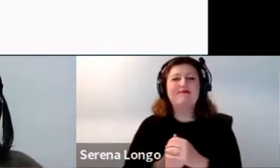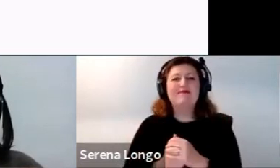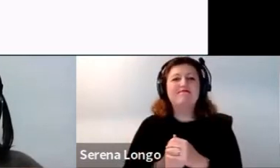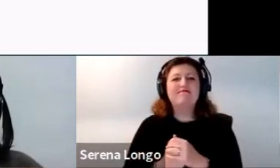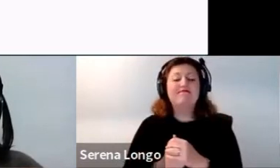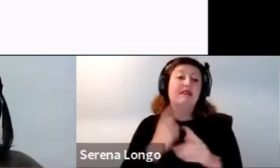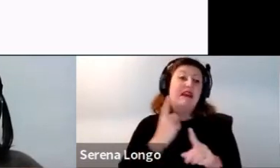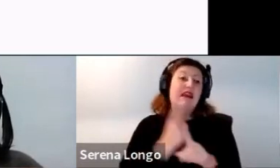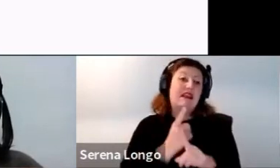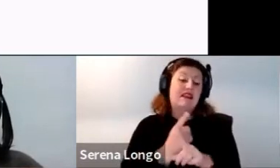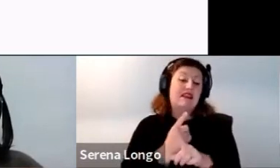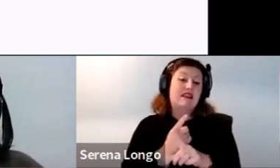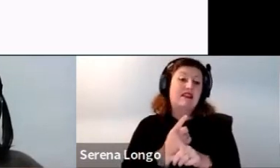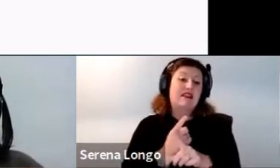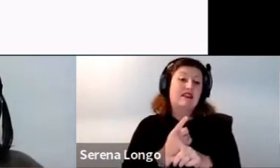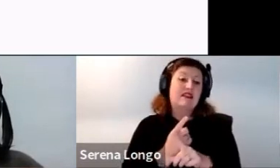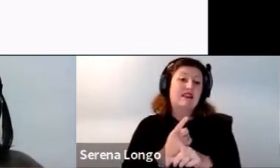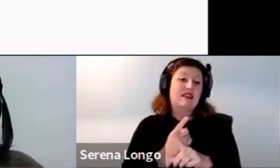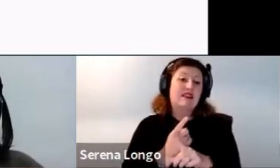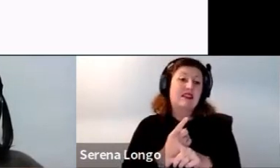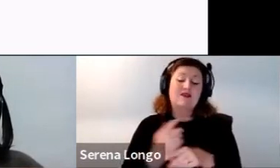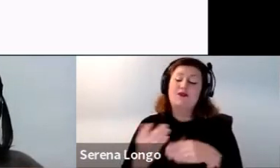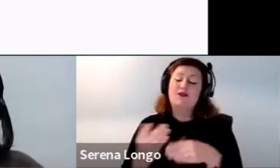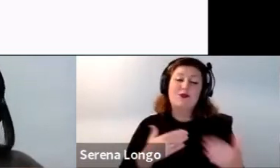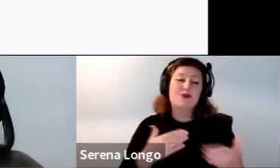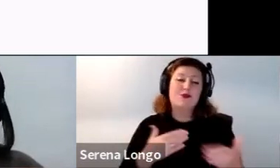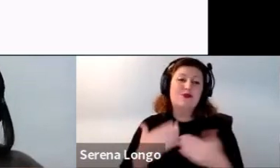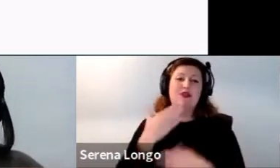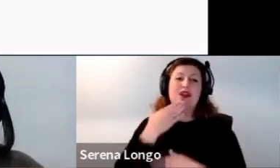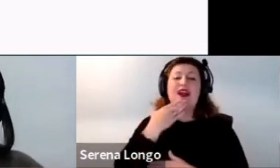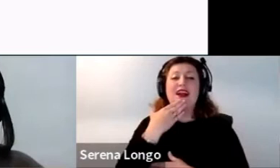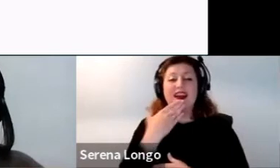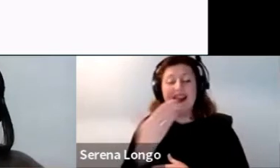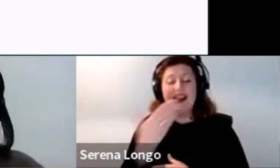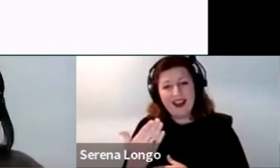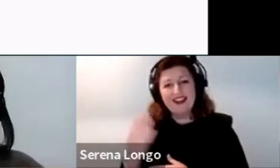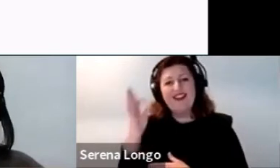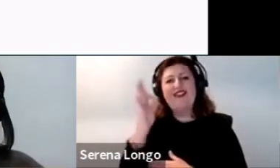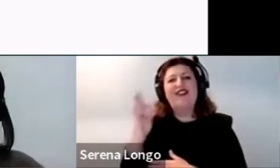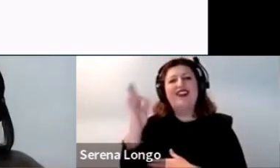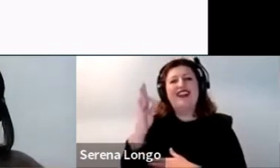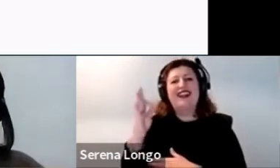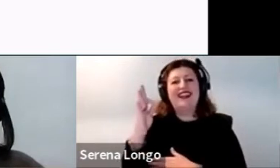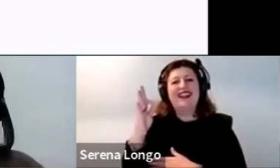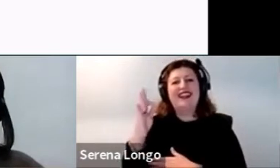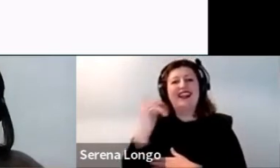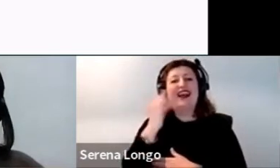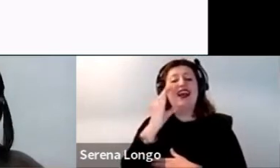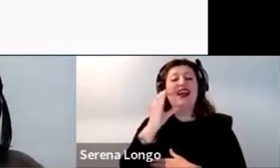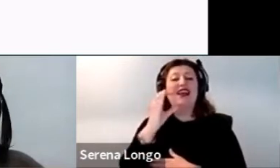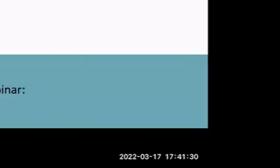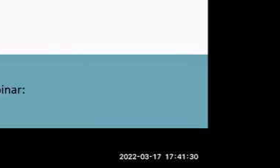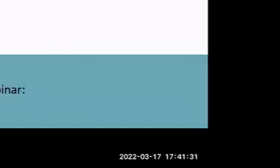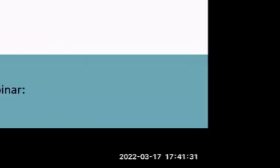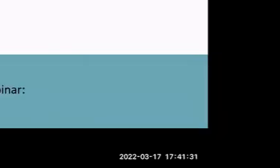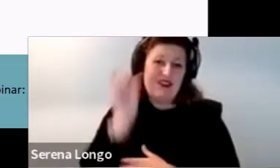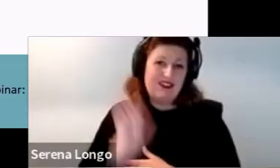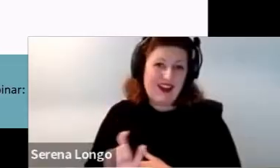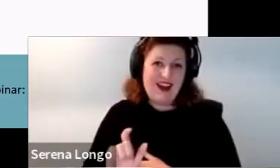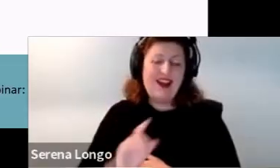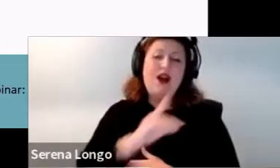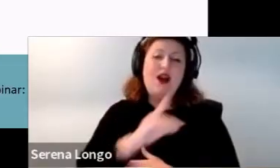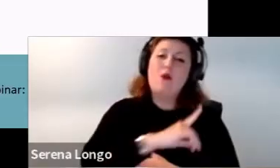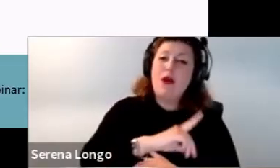devo anch'io fare un sentito ringraziamento a Federica e Ibitalia, a Paola e a Giulia